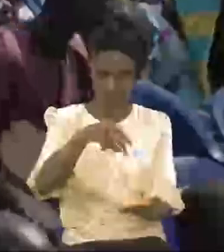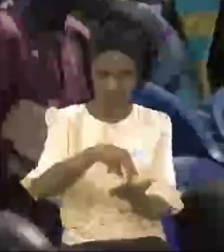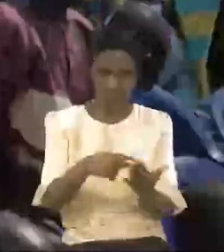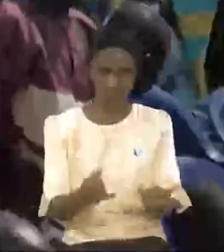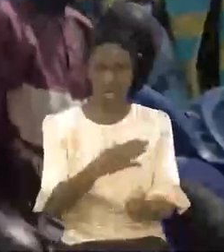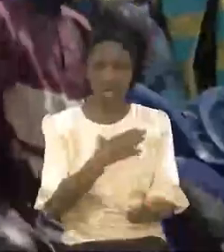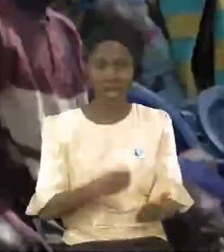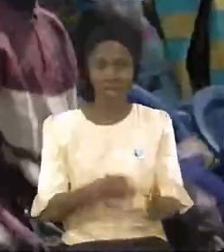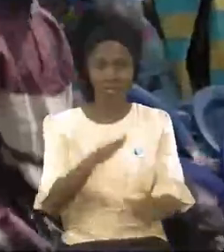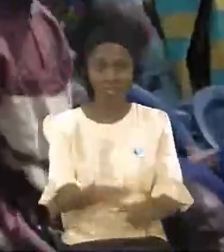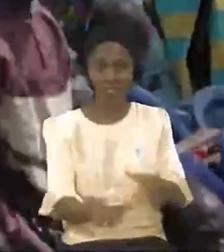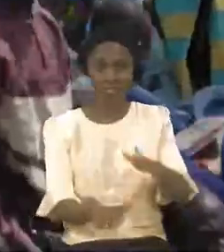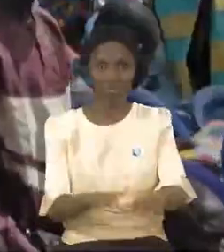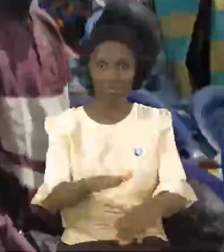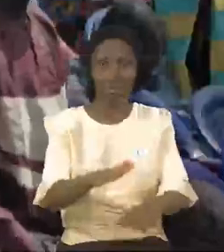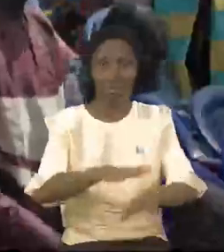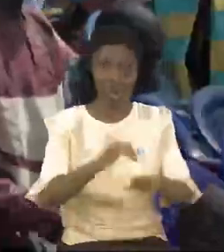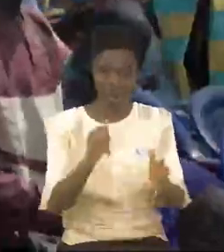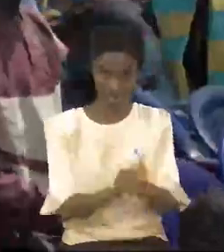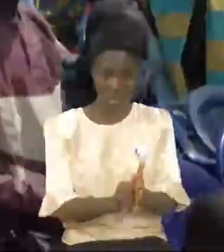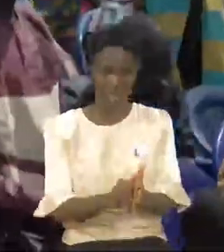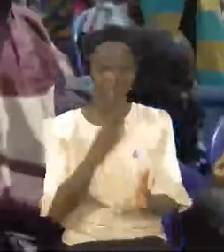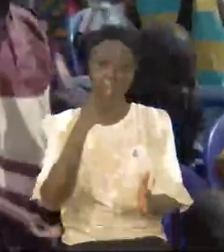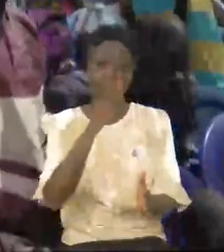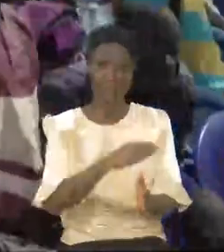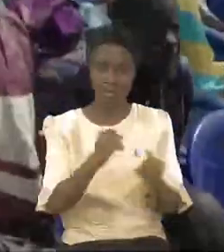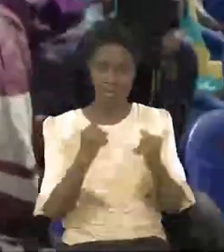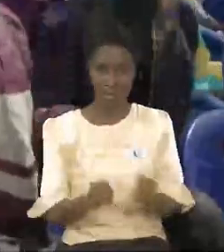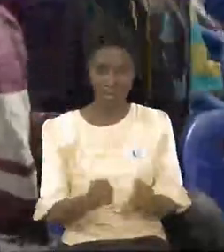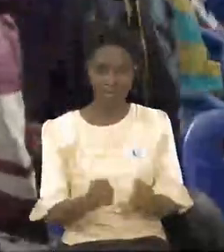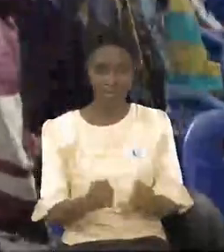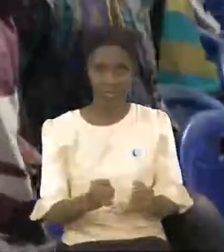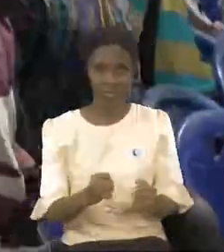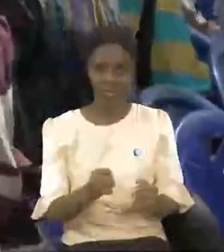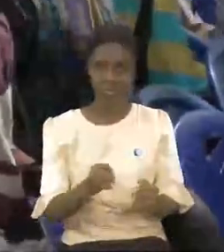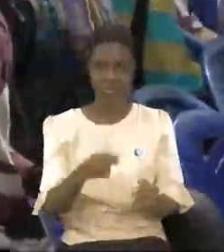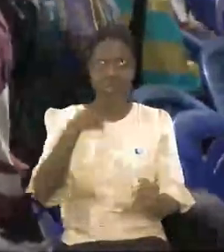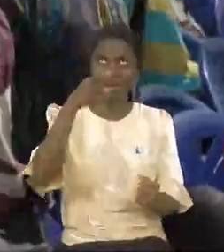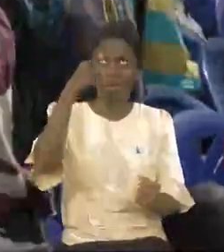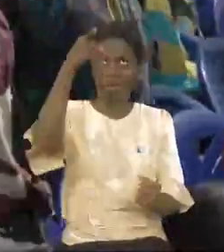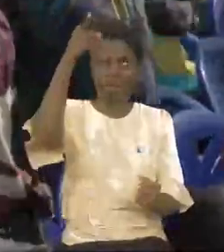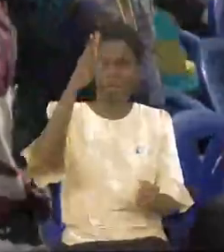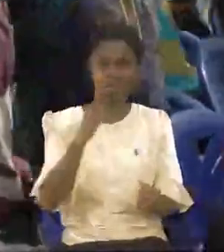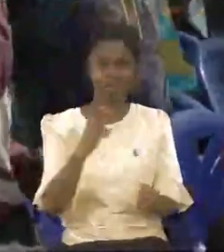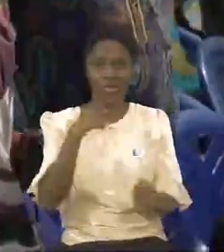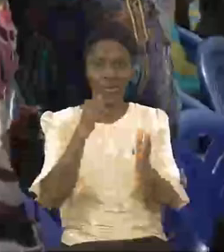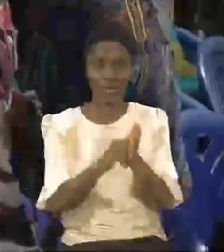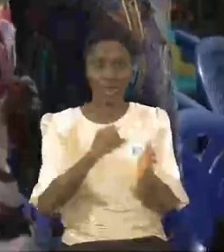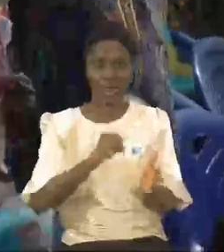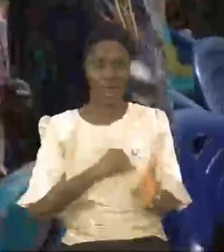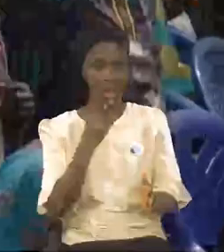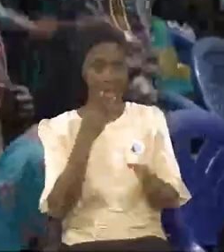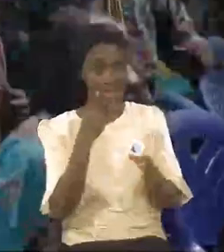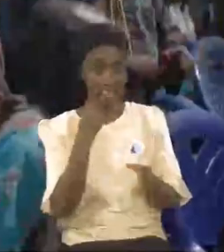ces puissances-là. Parce que voici, je vous donne le pouvoir. Et c'est dit, le pouvoir de marcher sur